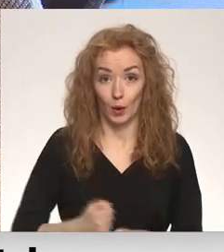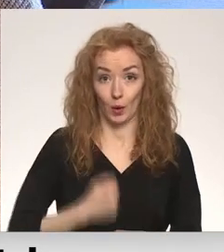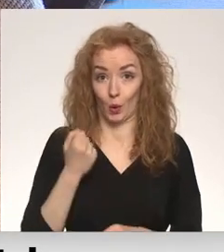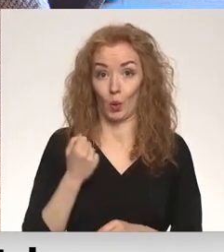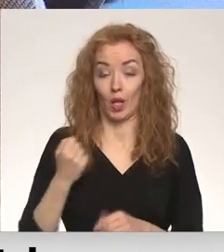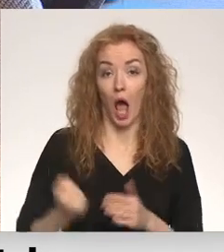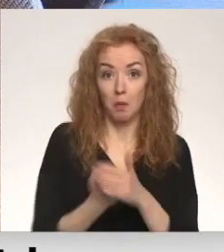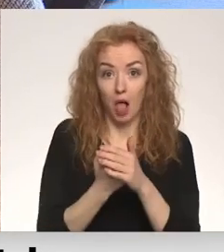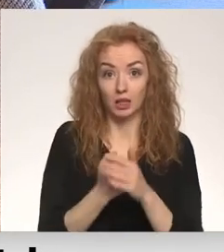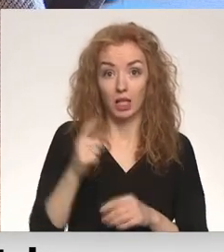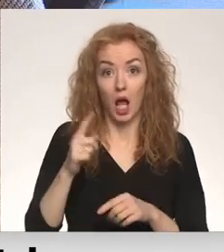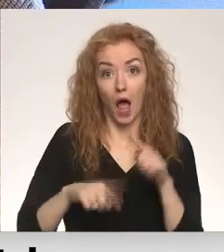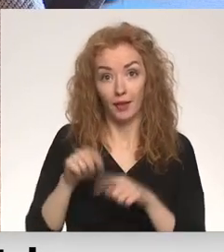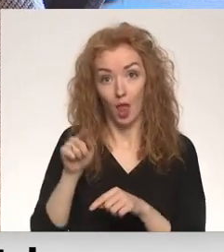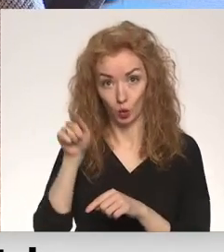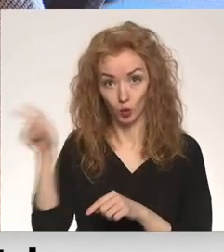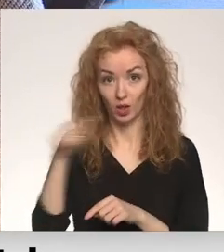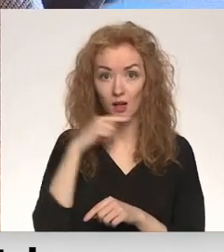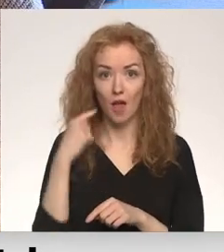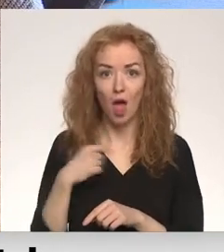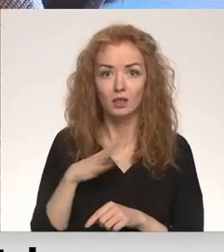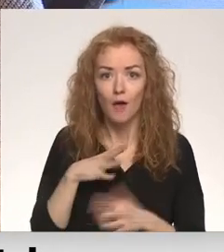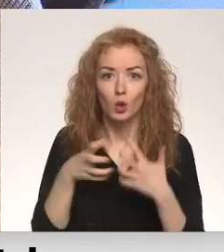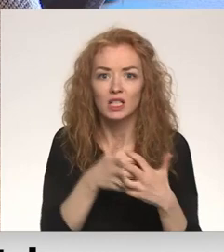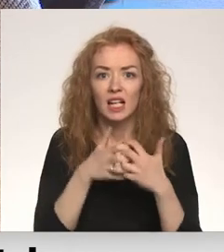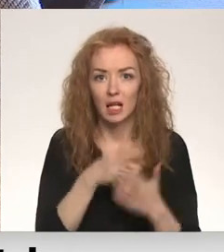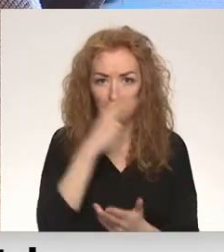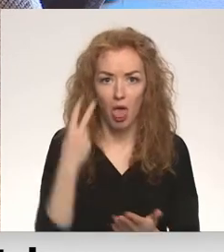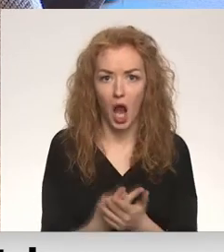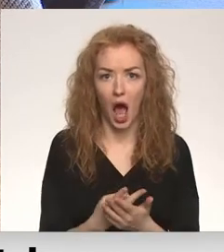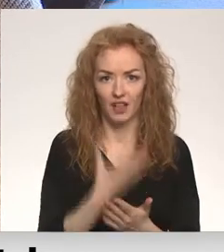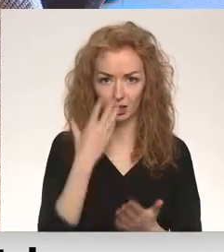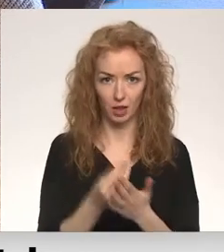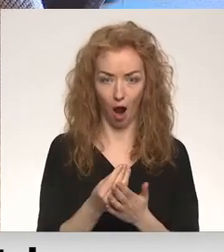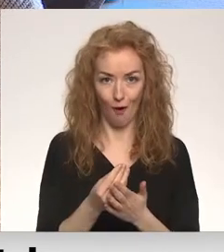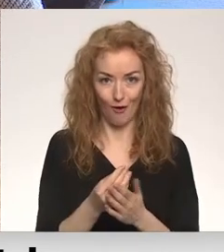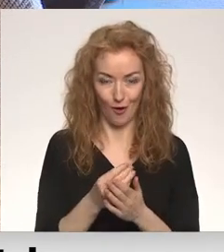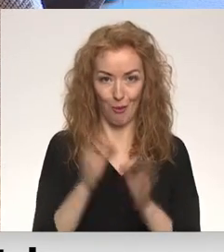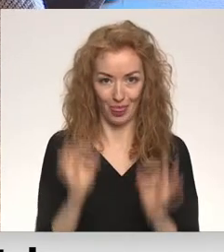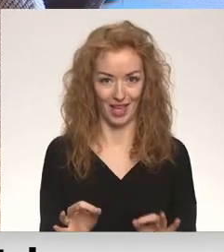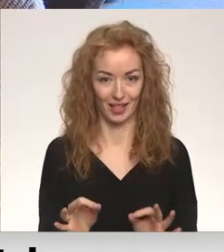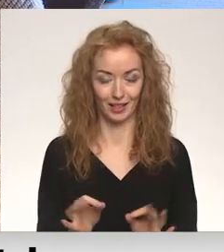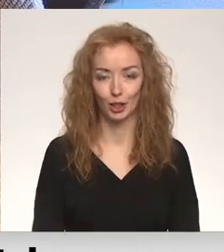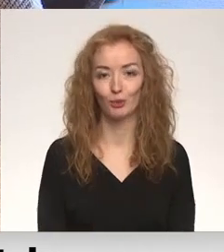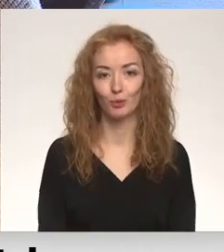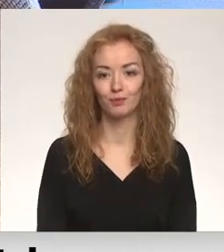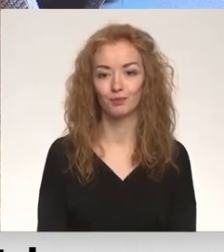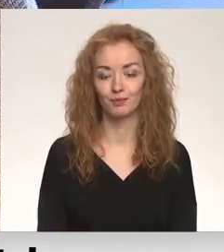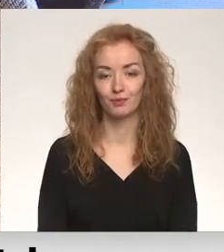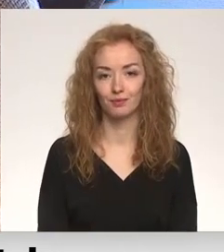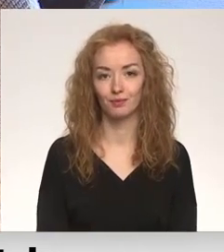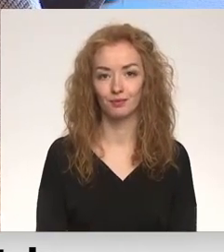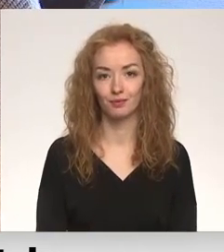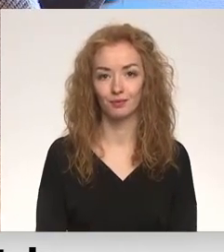atbalstīt tuvinieku tur un konfliktēt ar viņiem, lai pierādītu savu pozīciju. Nav nozīmes. Konfliktovāt, vot здесь доказывать свою позицию, там